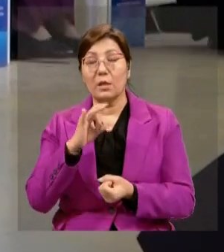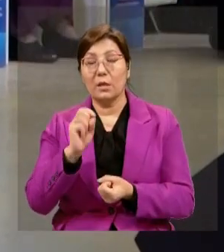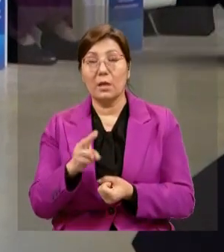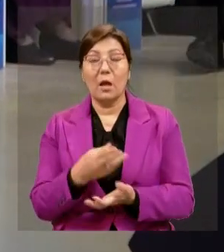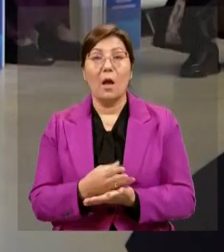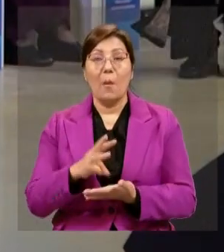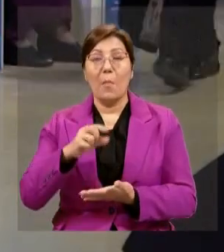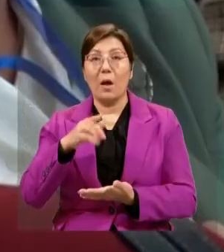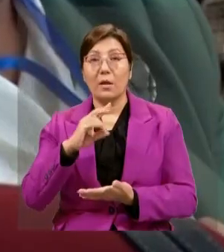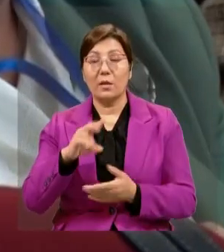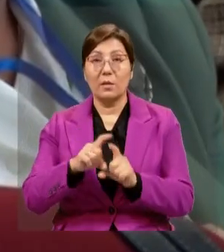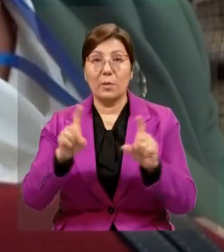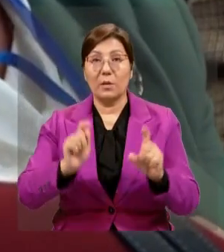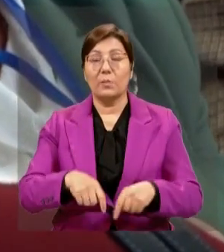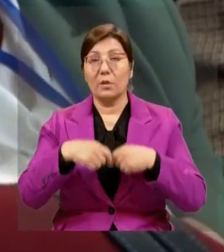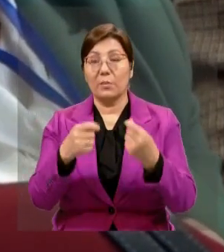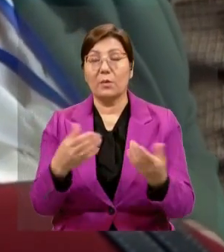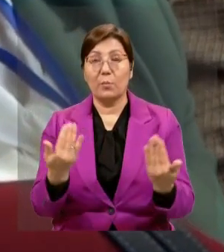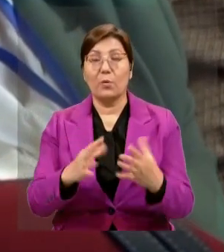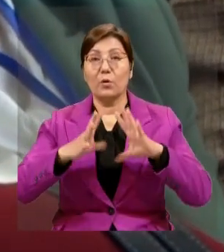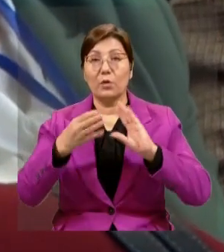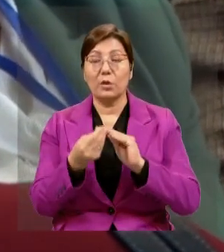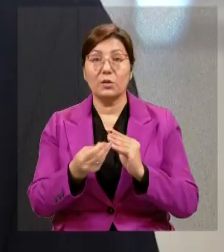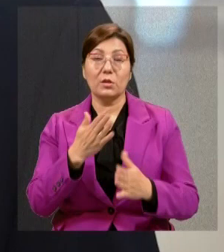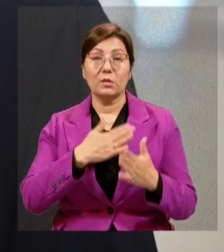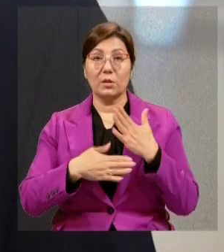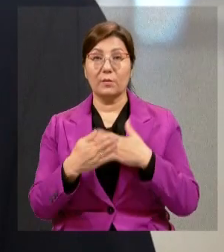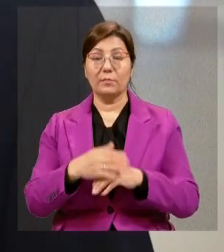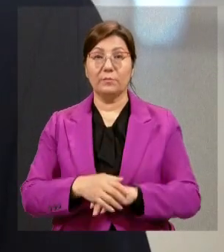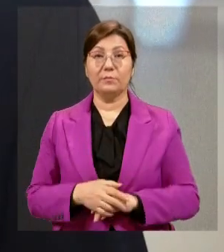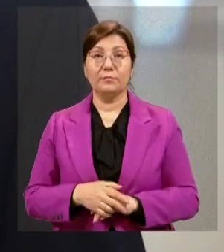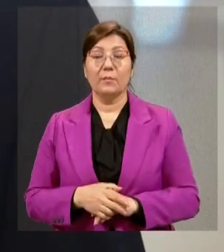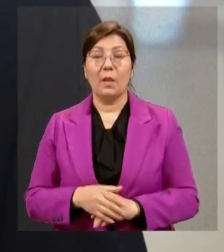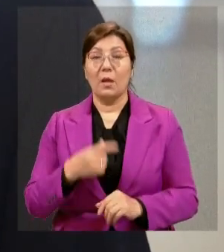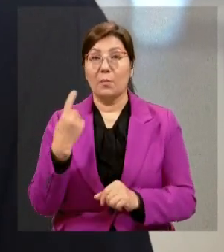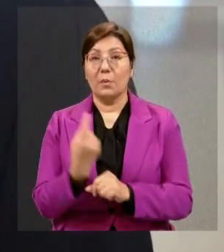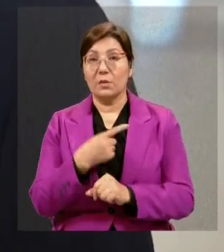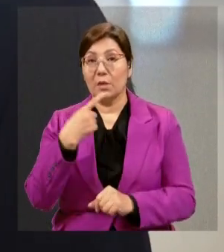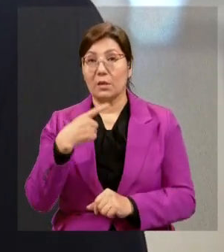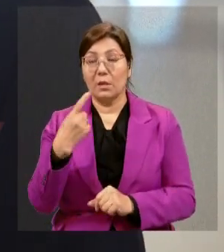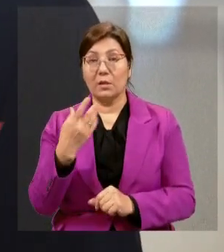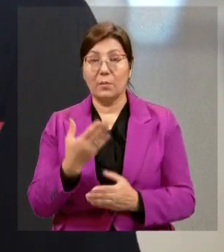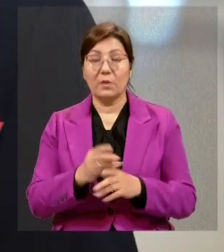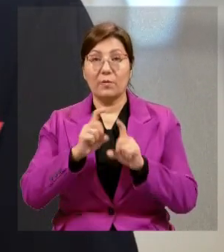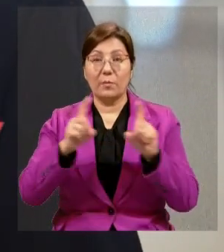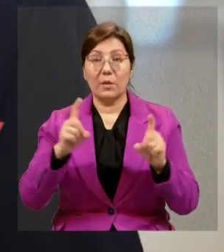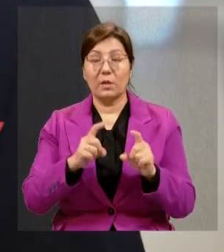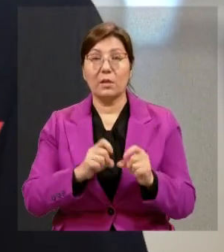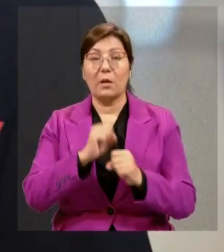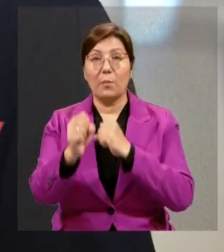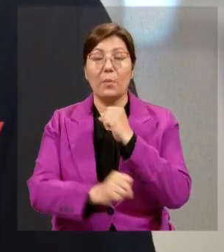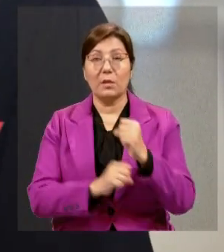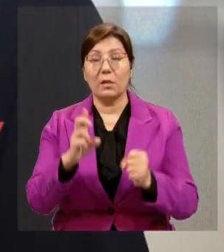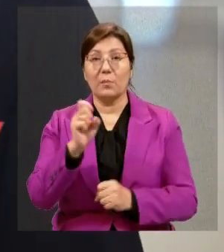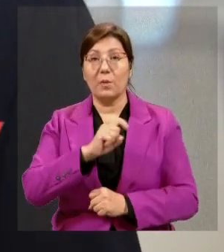мүмкіндіктері ұсынылды. Тың бастаманың бүгінгі нәтижесі көңіл қуантады. Енді ең бірінші айта кететін ол мектептің материалдық базасын